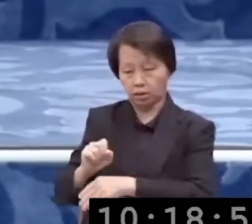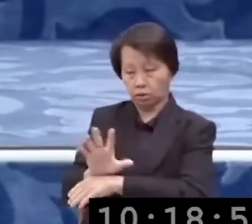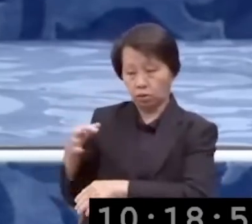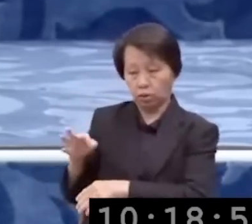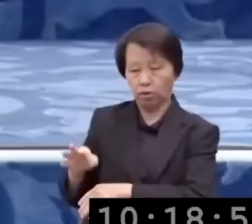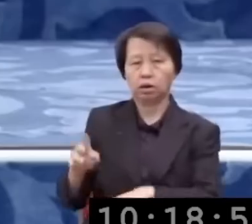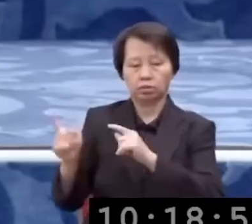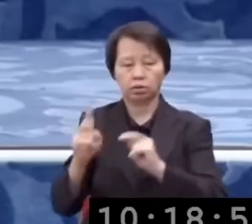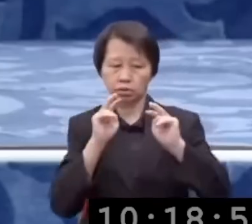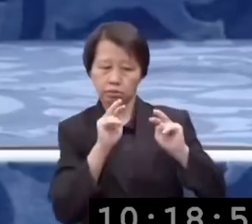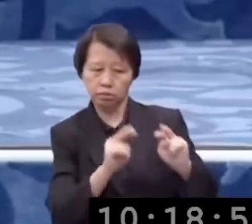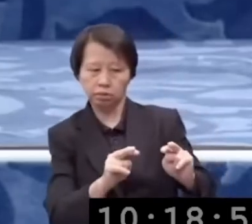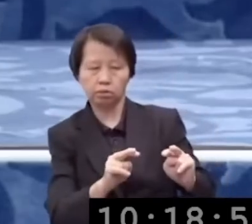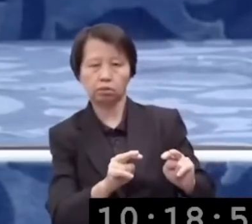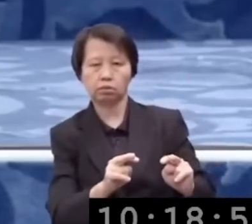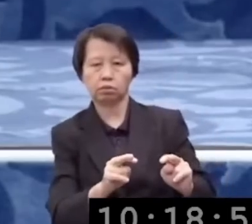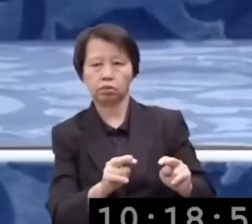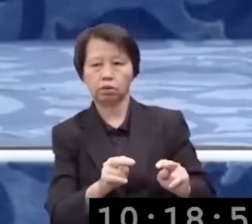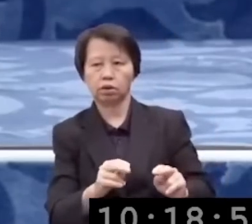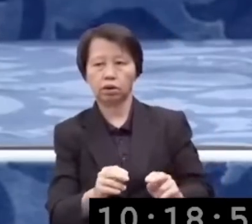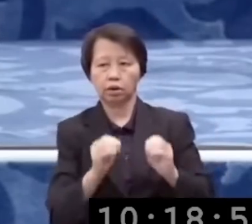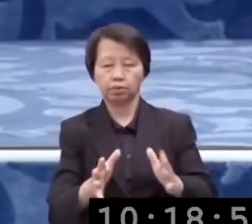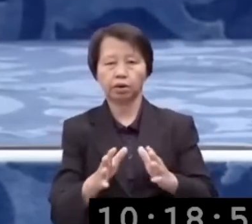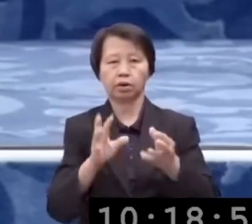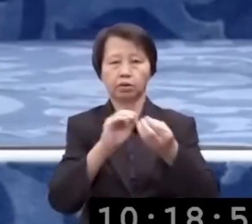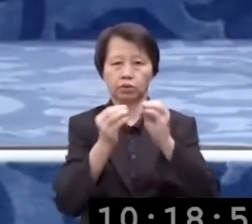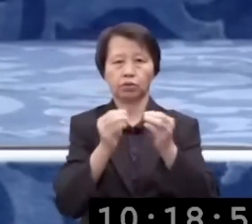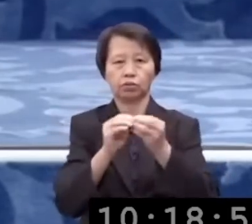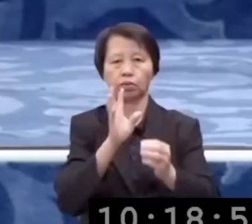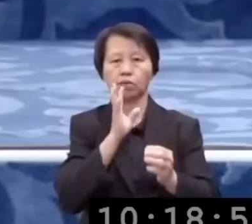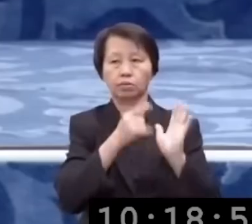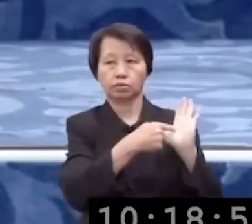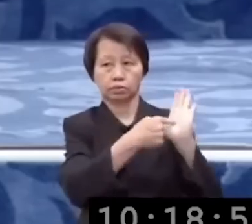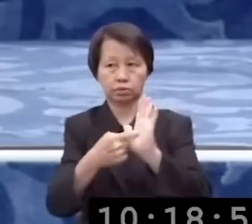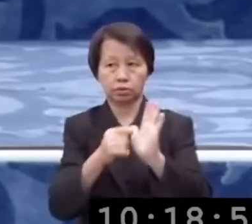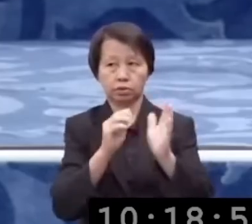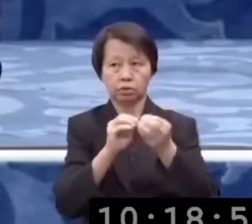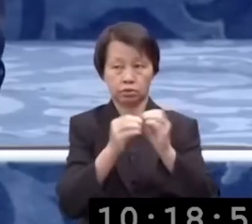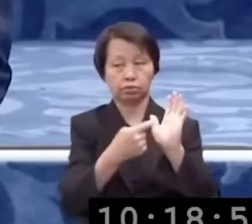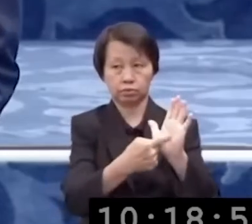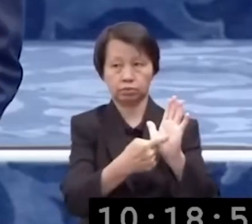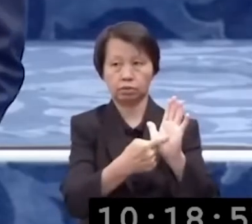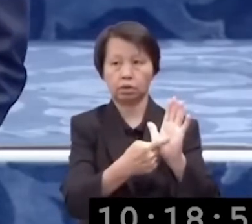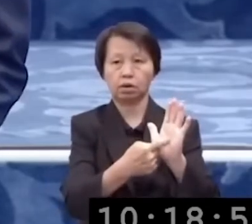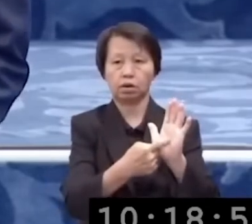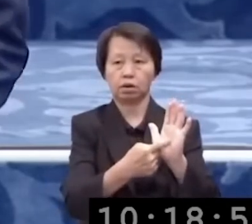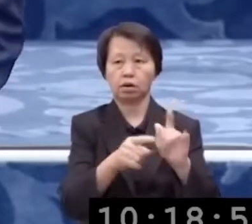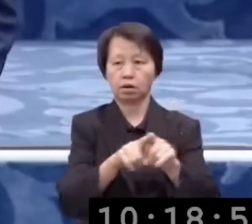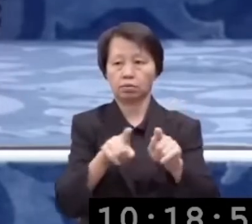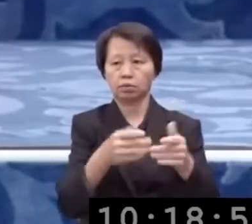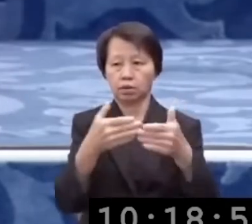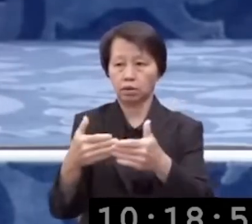jadi bila kita tengok keren ini saya biakan engkau yang yang menunjukkan trend sebagai